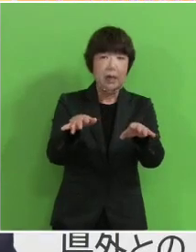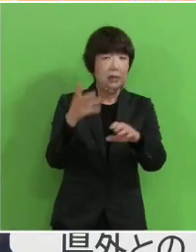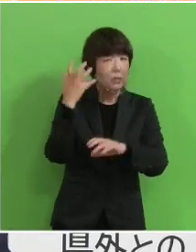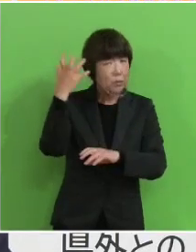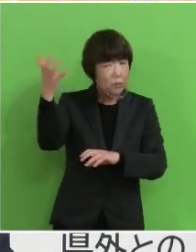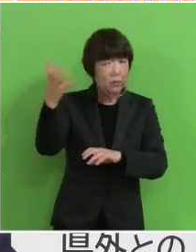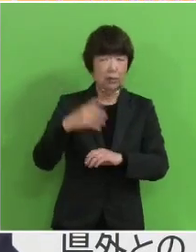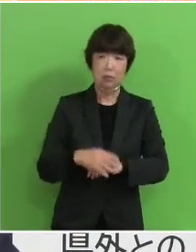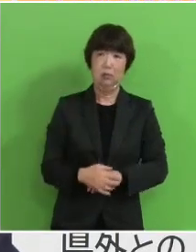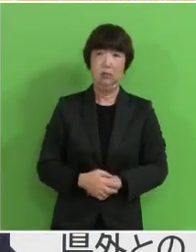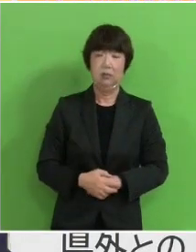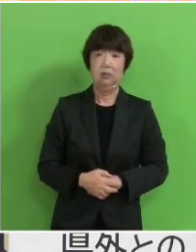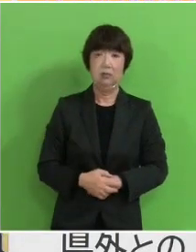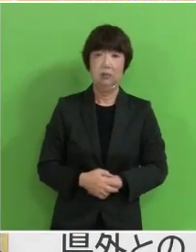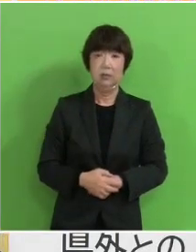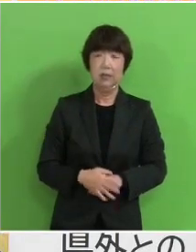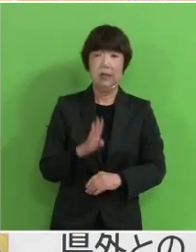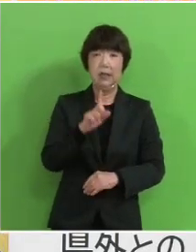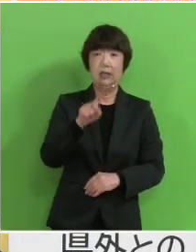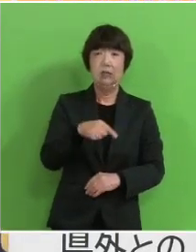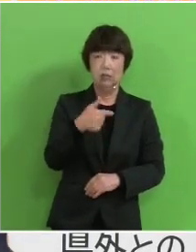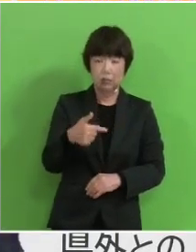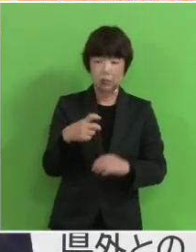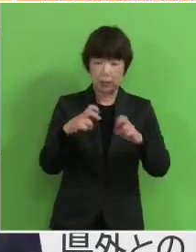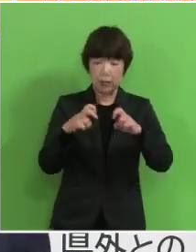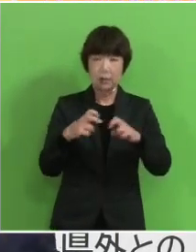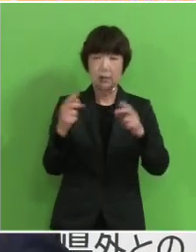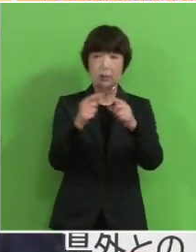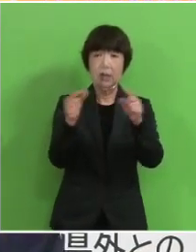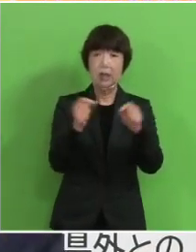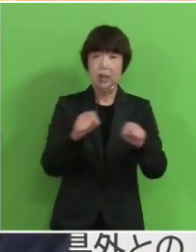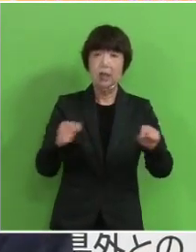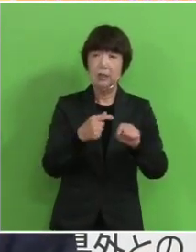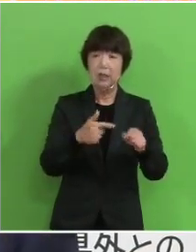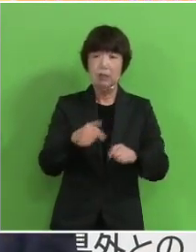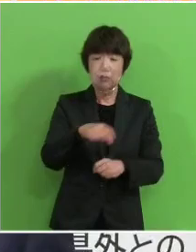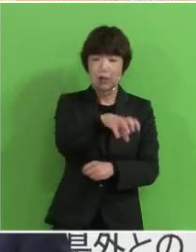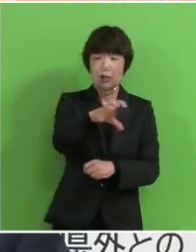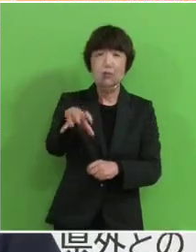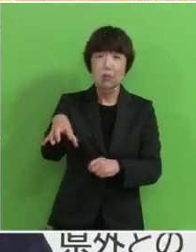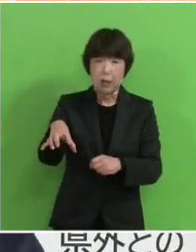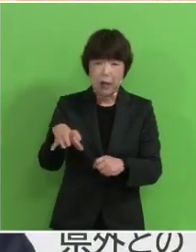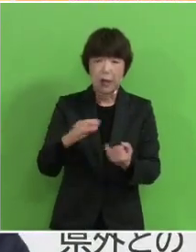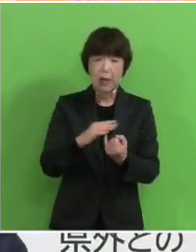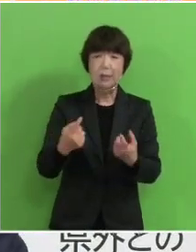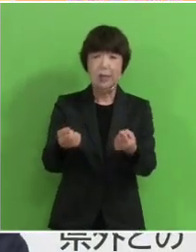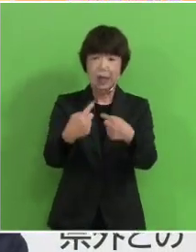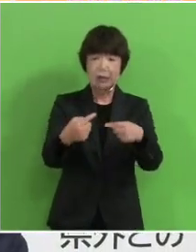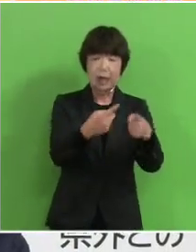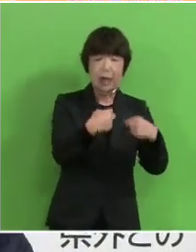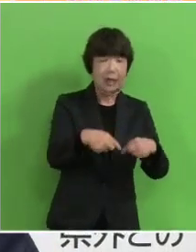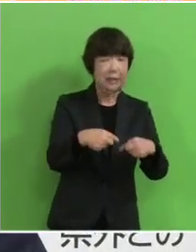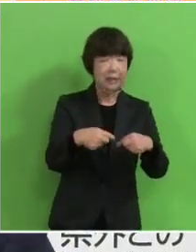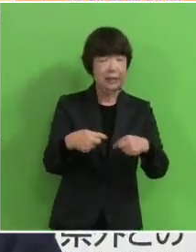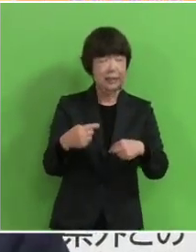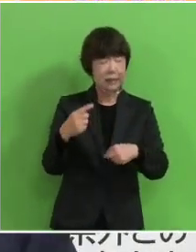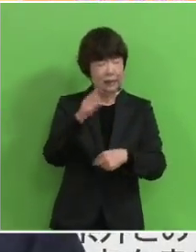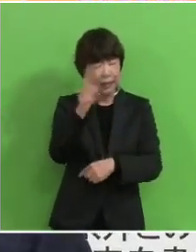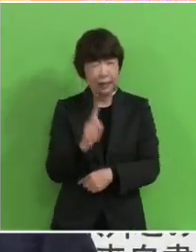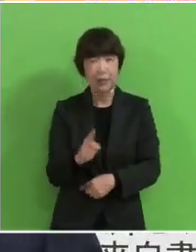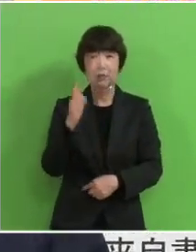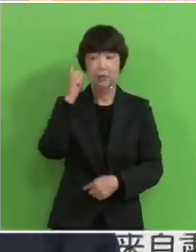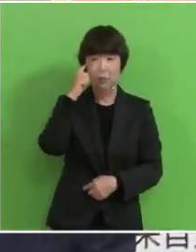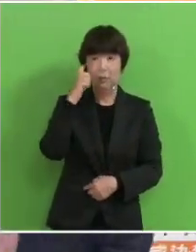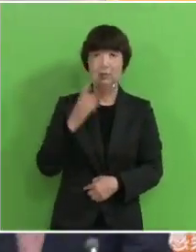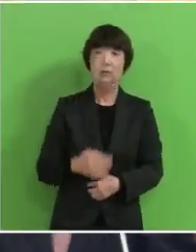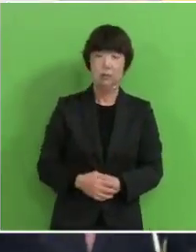てまあゲノム解析の結果のいろんなルートで入ってきたんではないかと考えられます